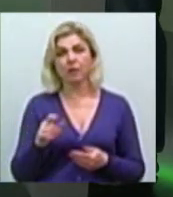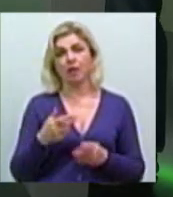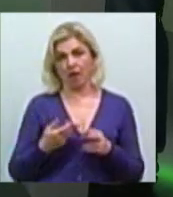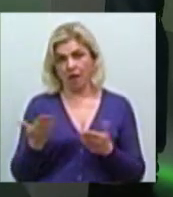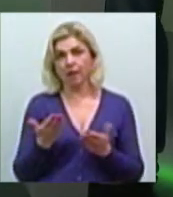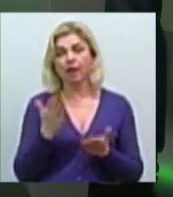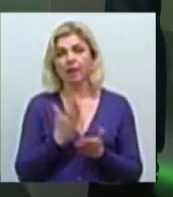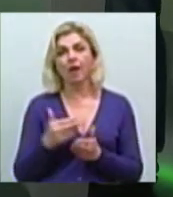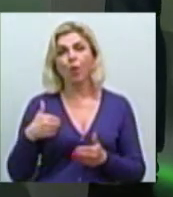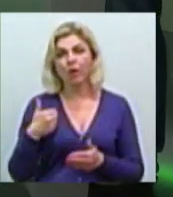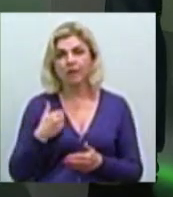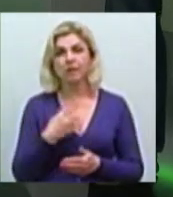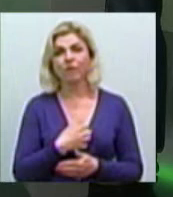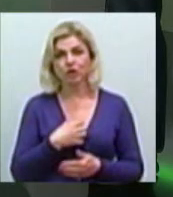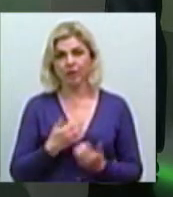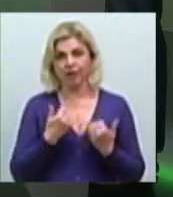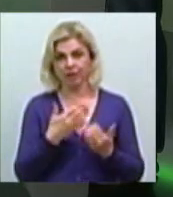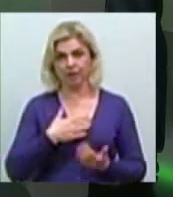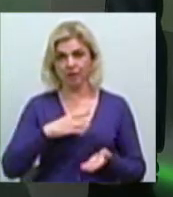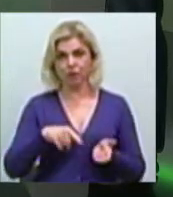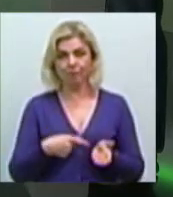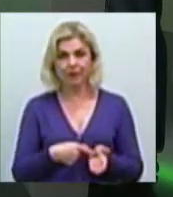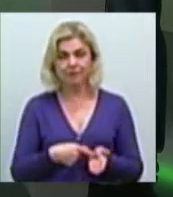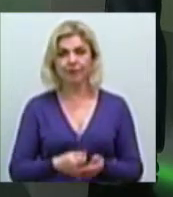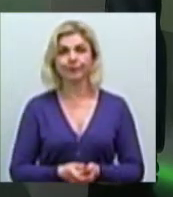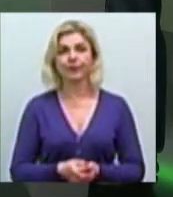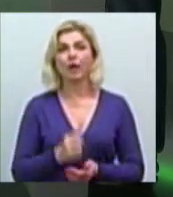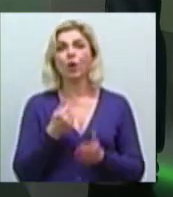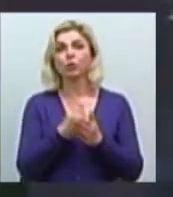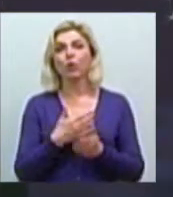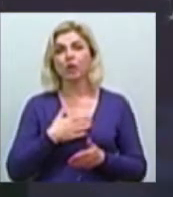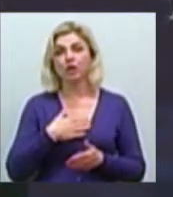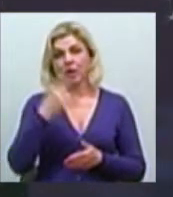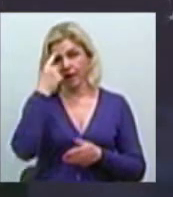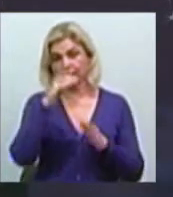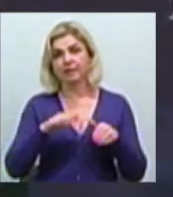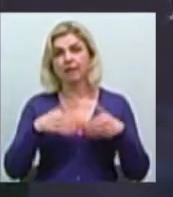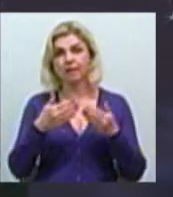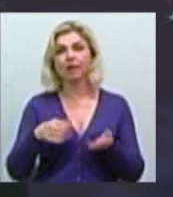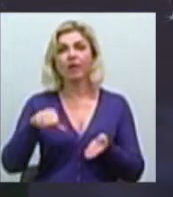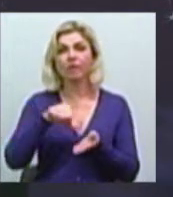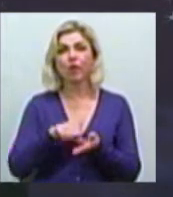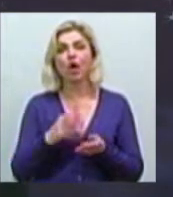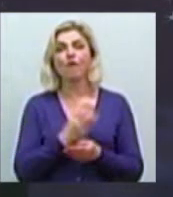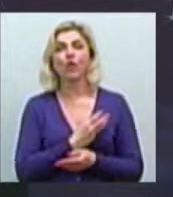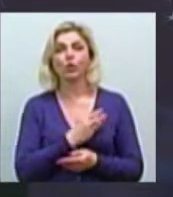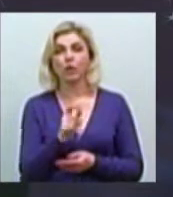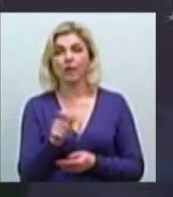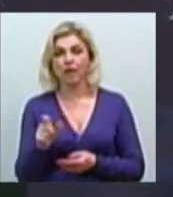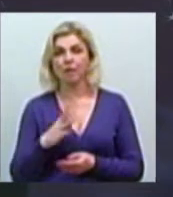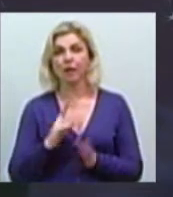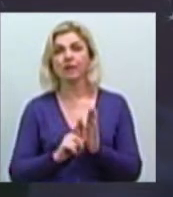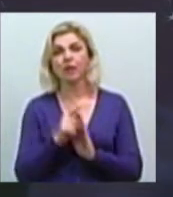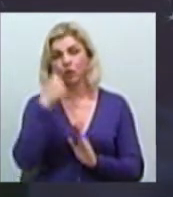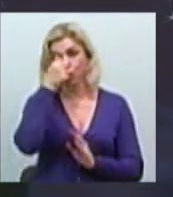є важливими для нашого міста. До нашої ініціативи приєднуються волонтери, їх було на початку року